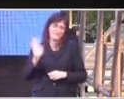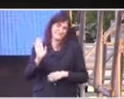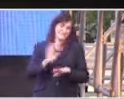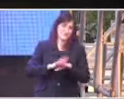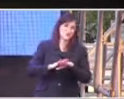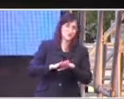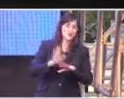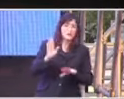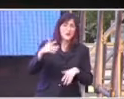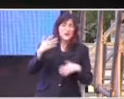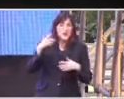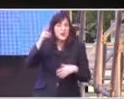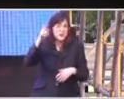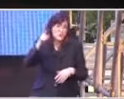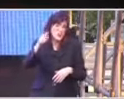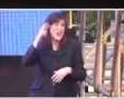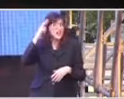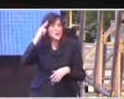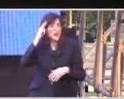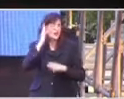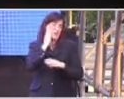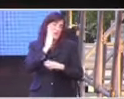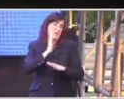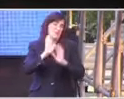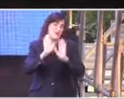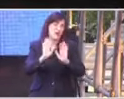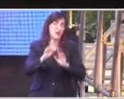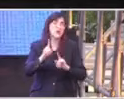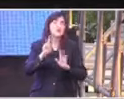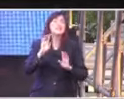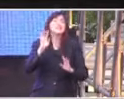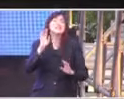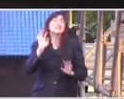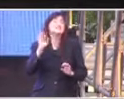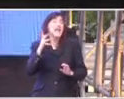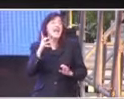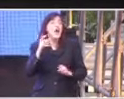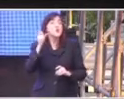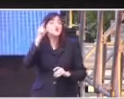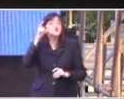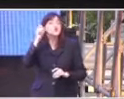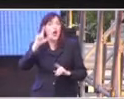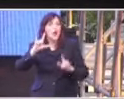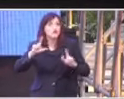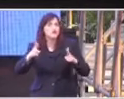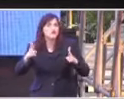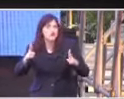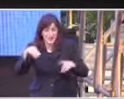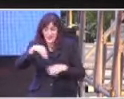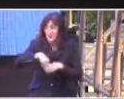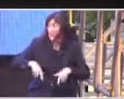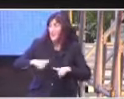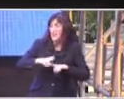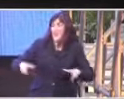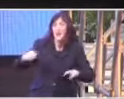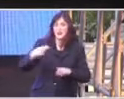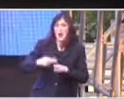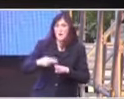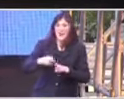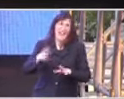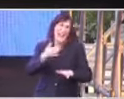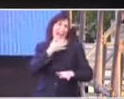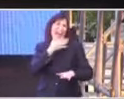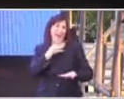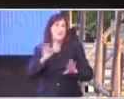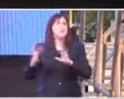cortesemente ricordare a te stesso che se non c'è cultura in questa città che bella Quasi quanto Firenze se non